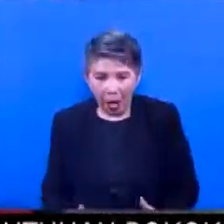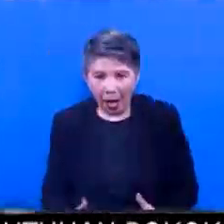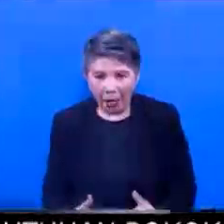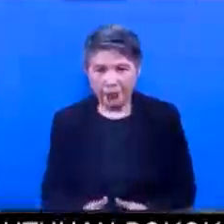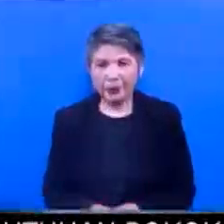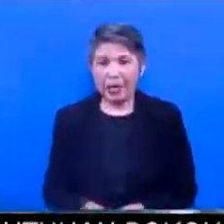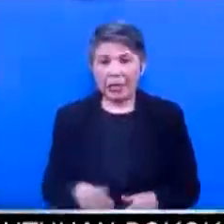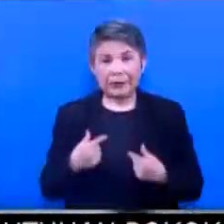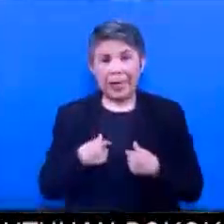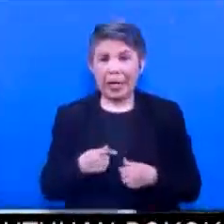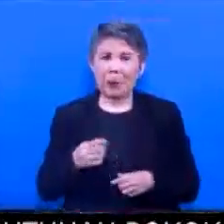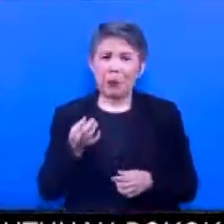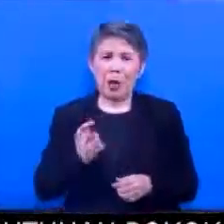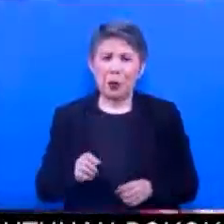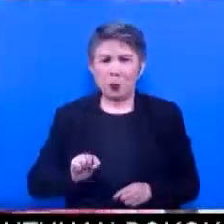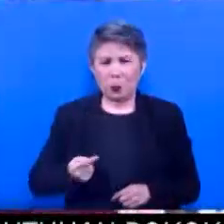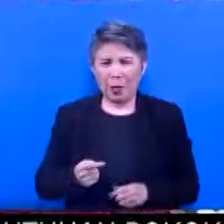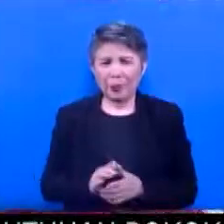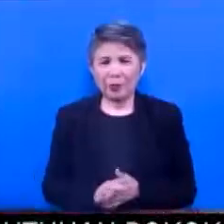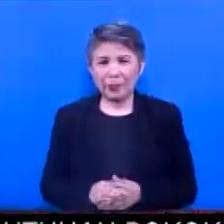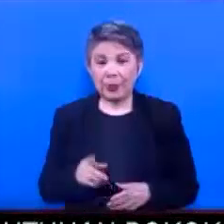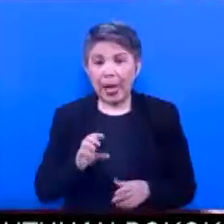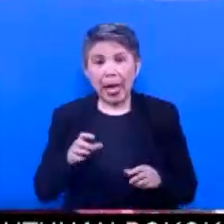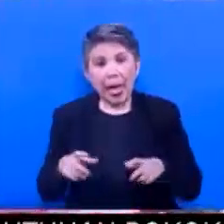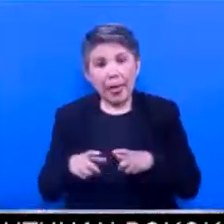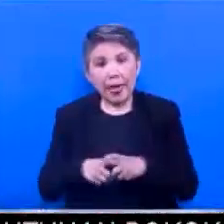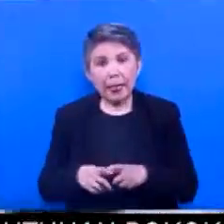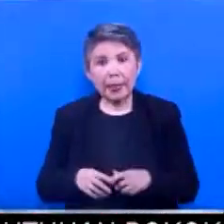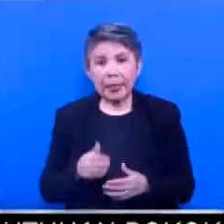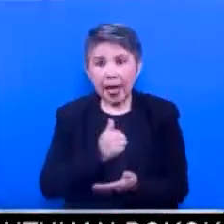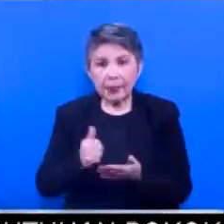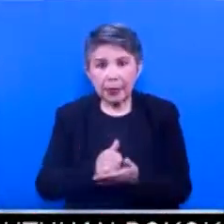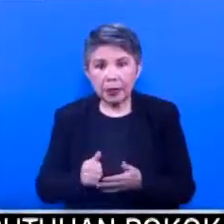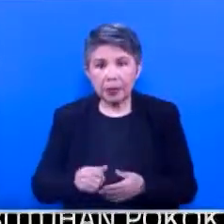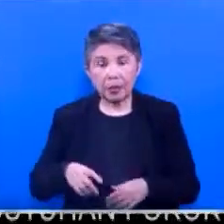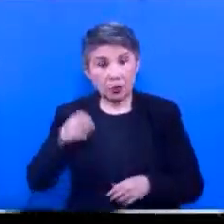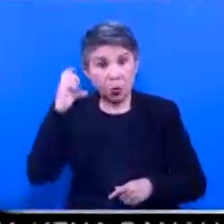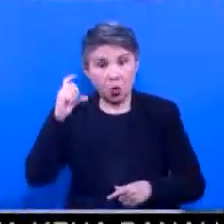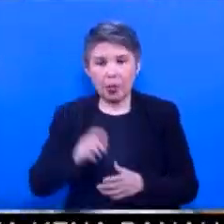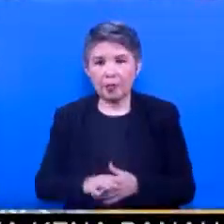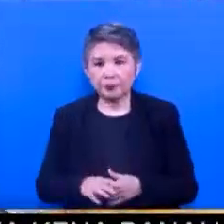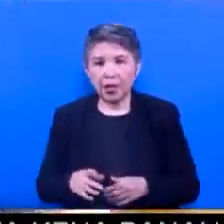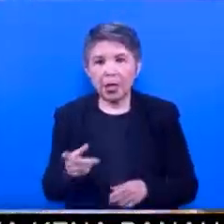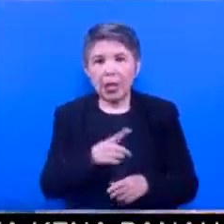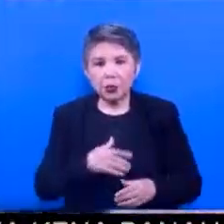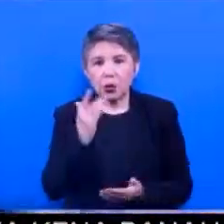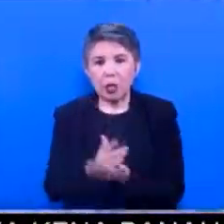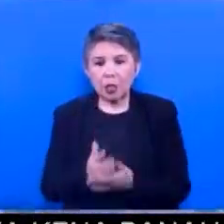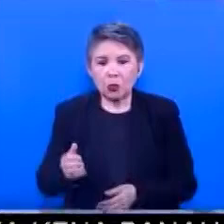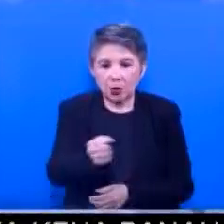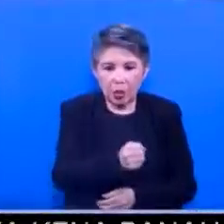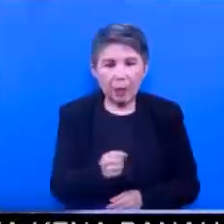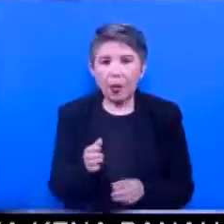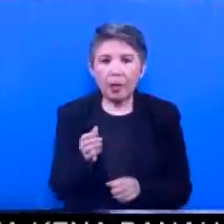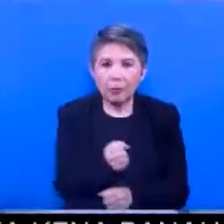Bagi pemula seperti saya, menggiling kedelai dengan alat tradisional tidaklah mudah. Selain berat, gerakannya pun harus konstan.